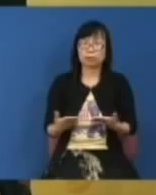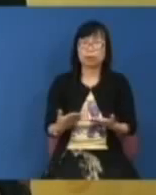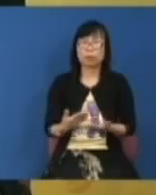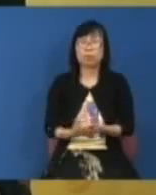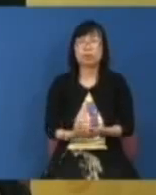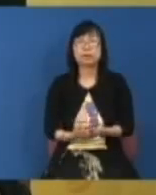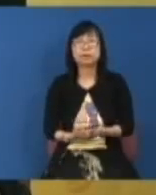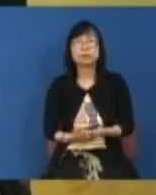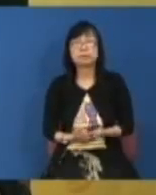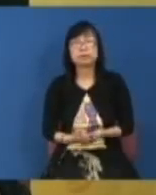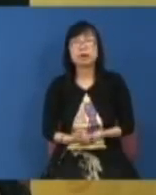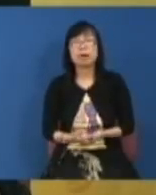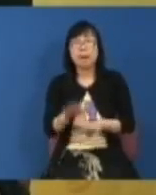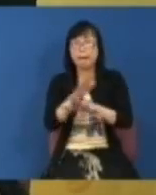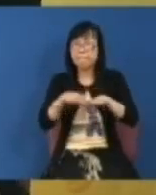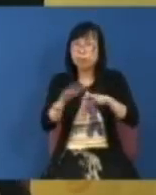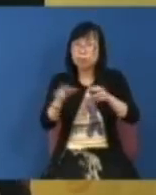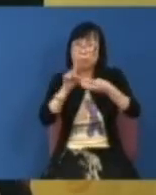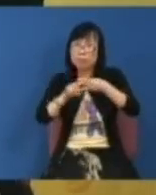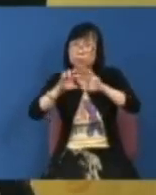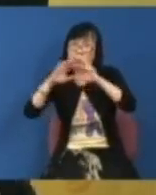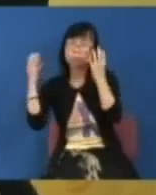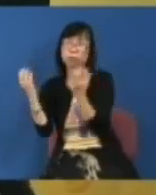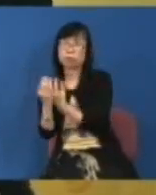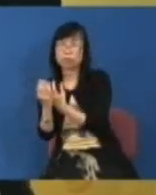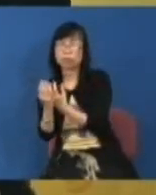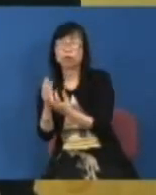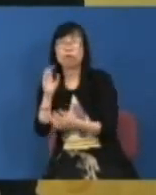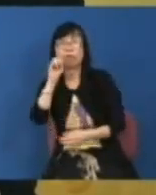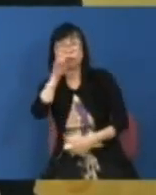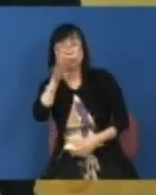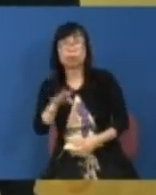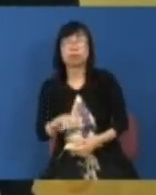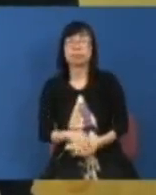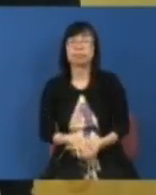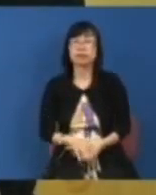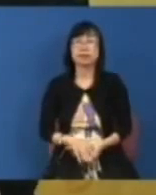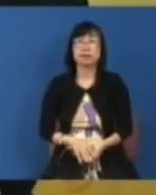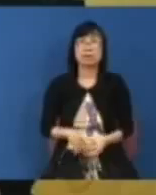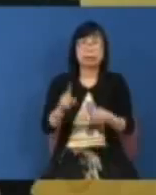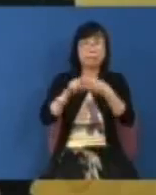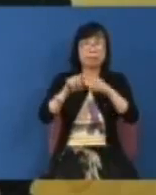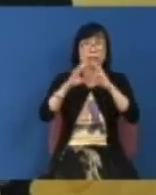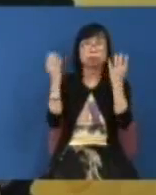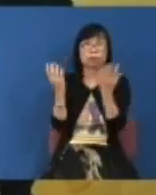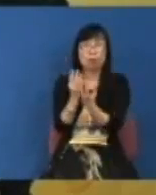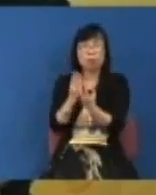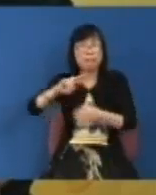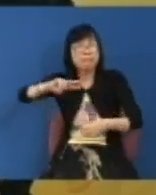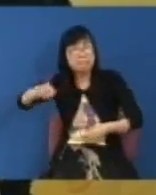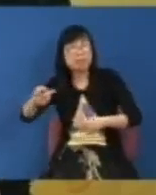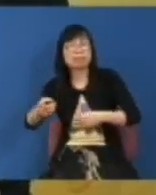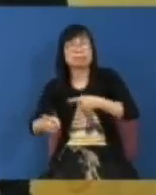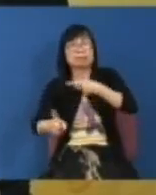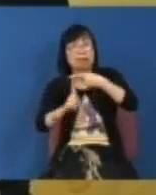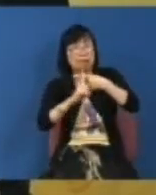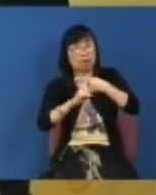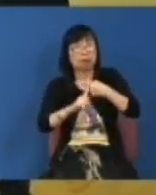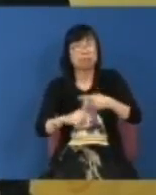個本土民主化角度可以咁講咧，即係其實民主黨都面對一個危機嘛，中年危機嘛，即係